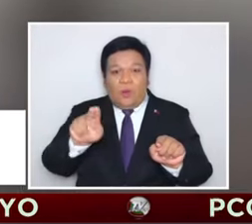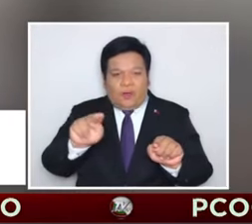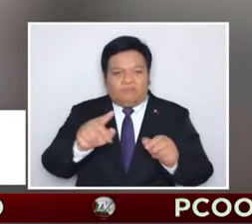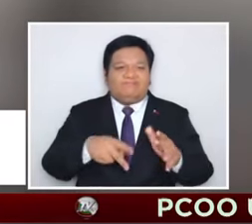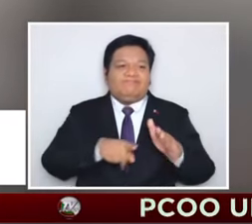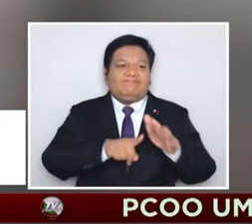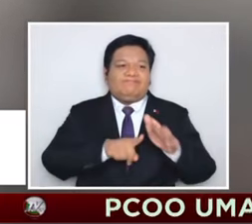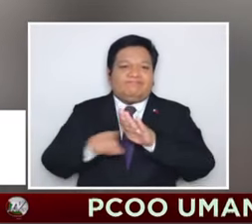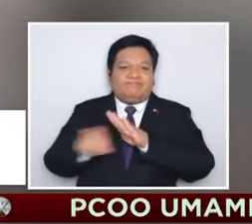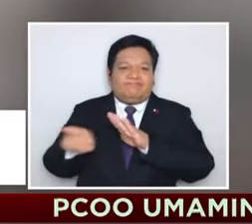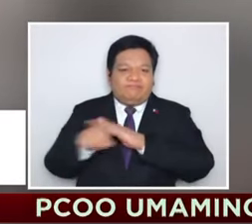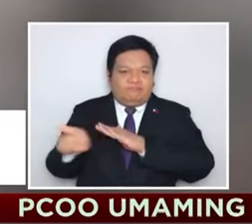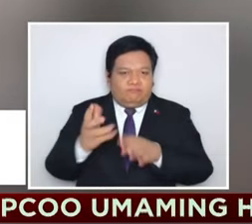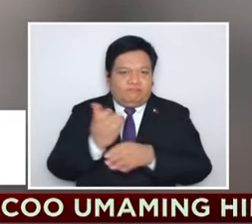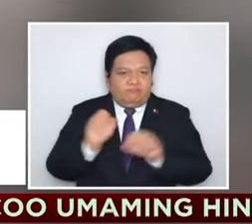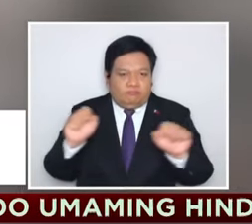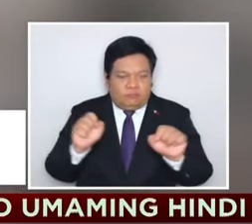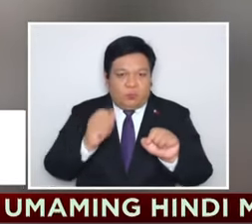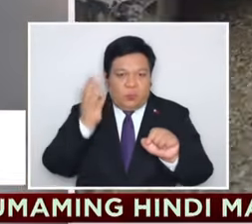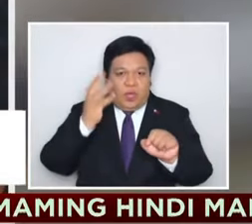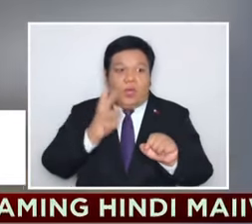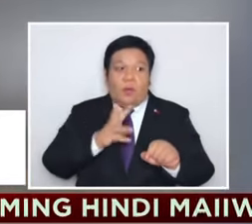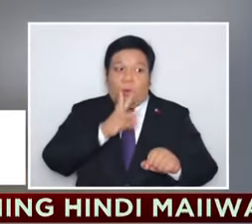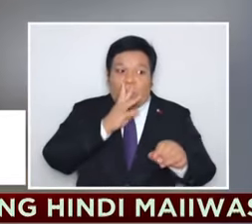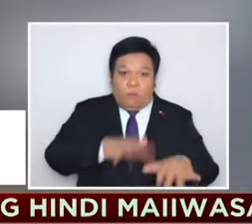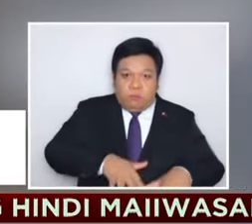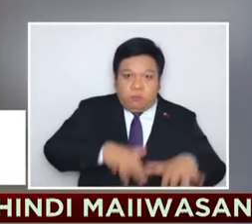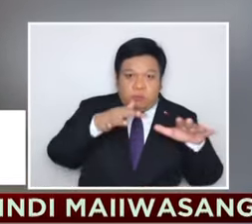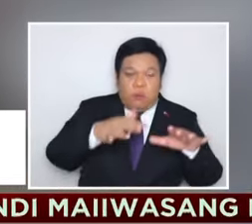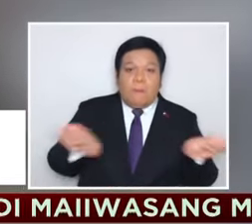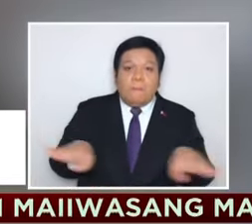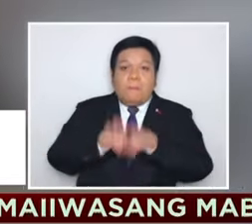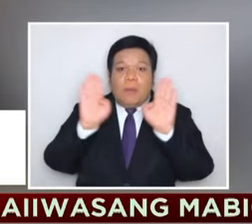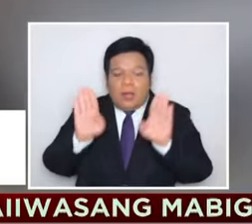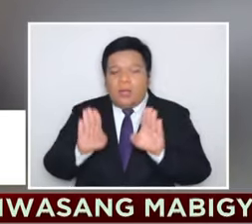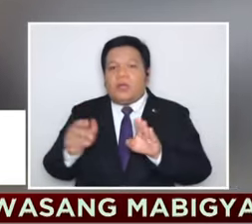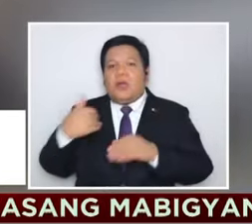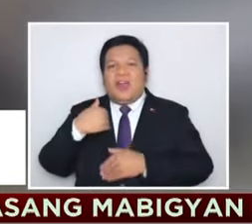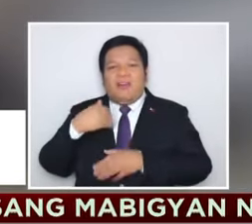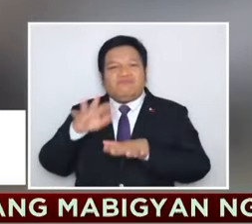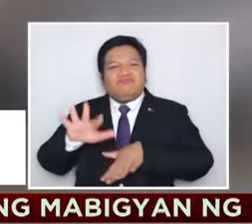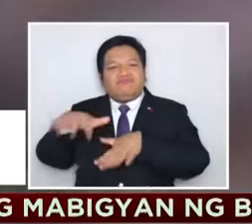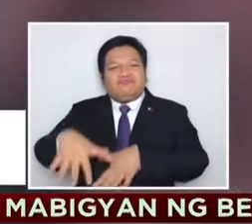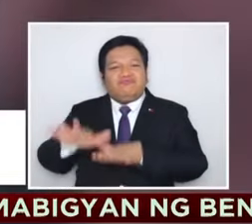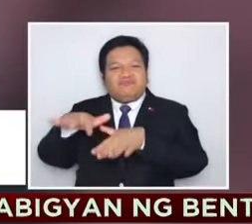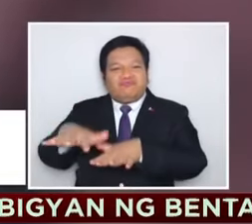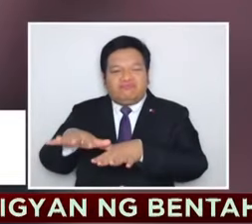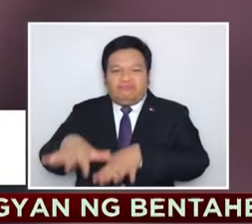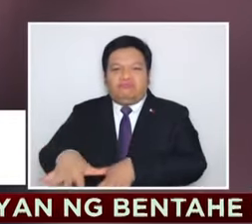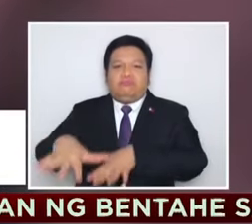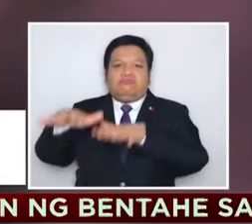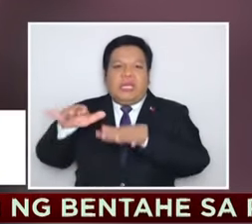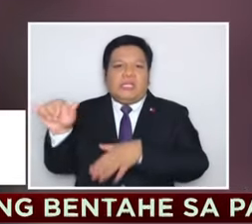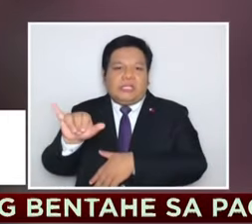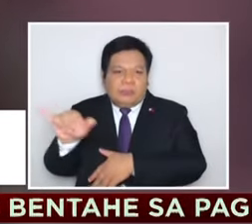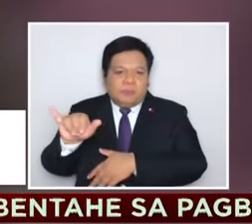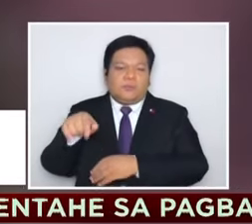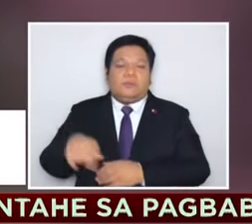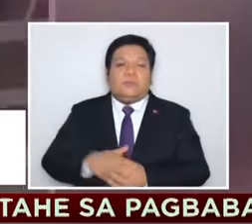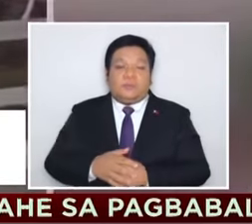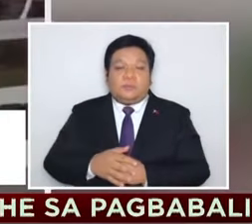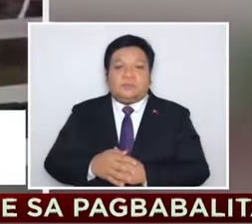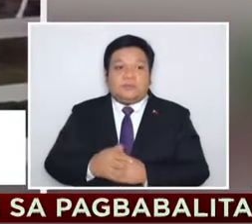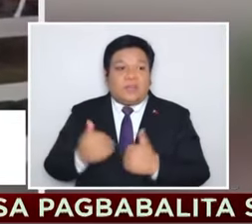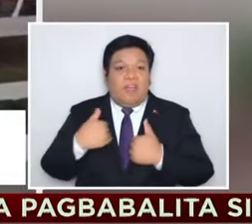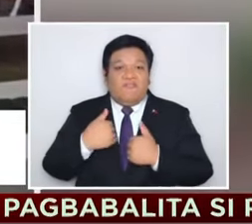bagyo. Umabot hanggang kalsada ang tubig. Ligtas namang nakauwi ang 3 mangingisdang inabutan ng bagyo sa